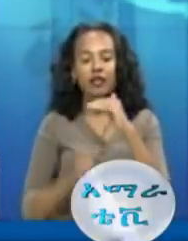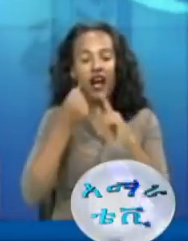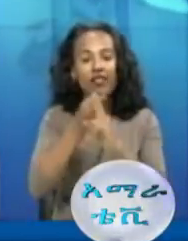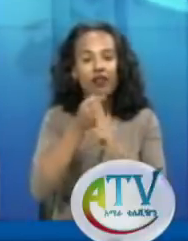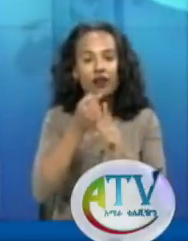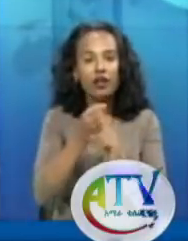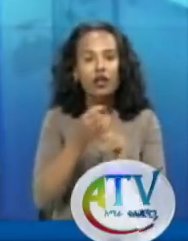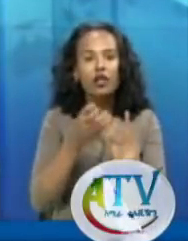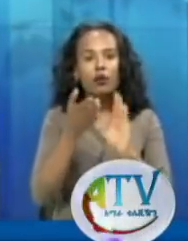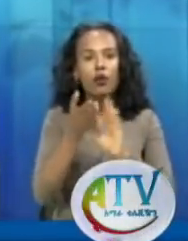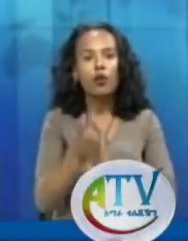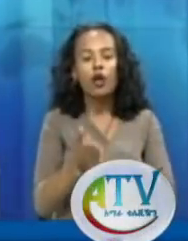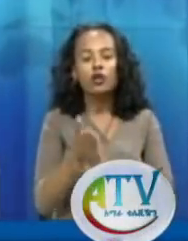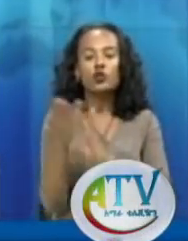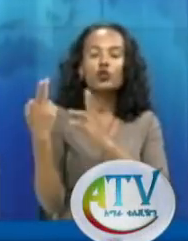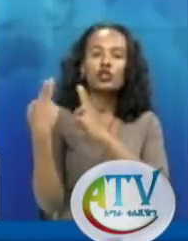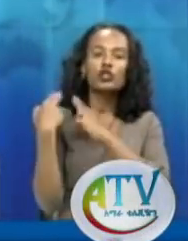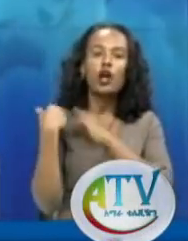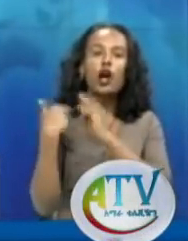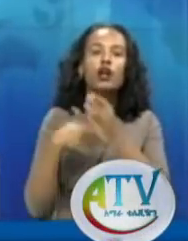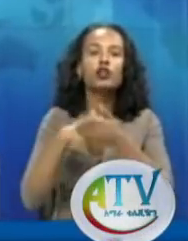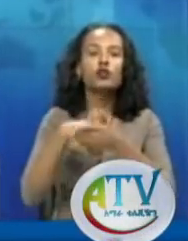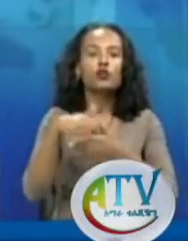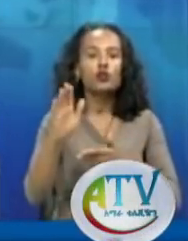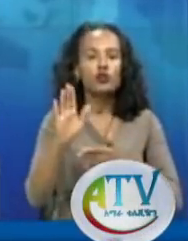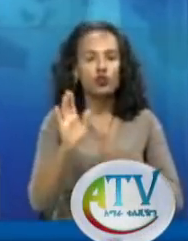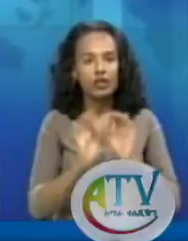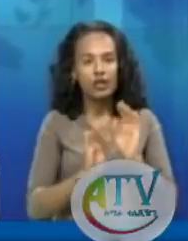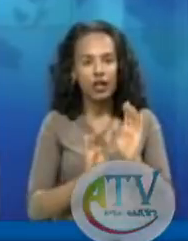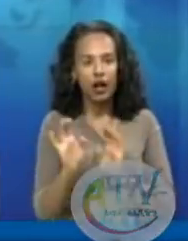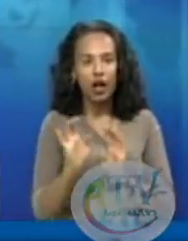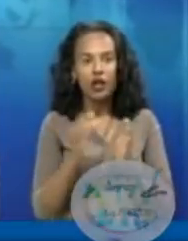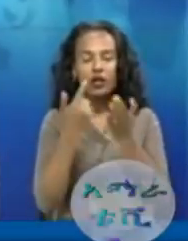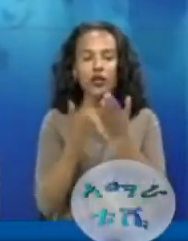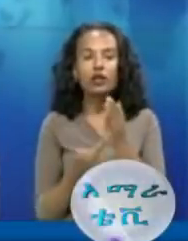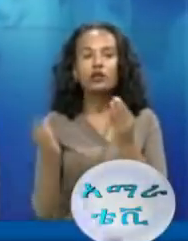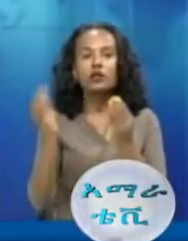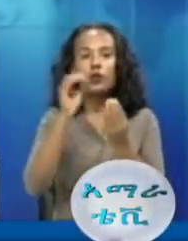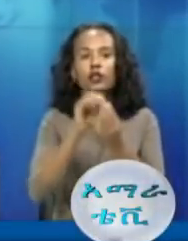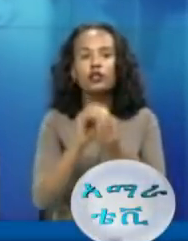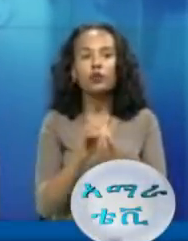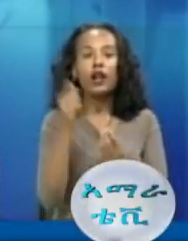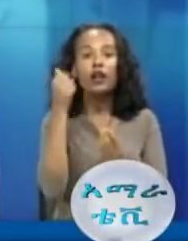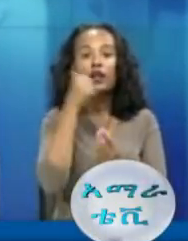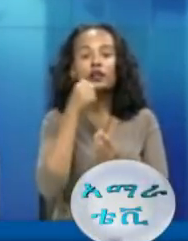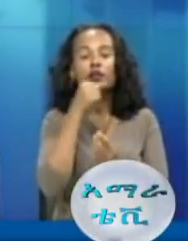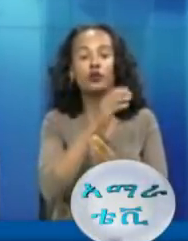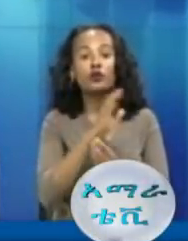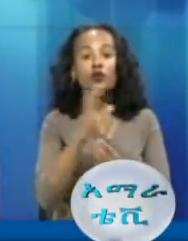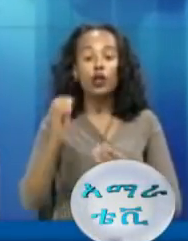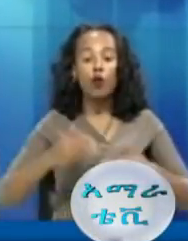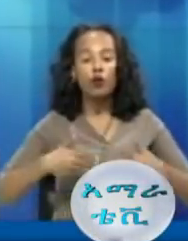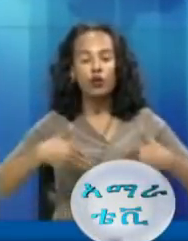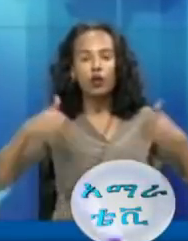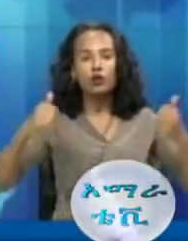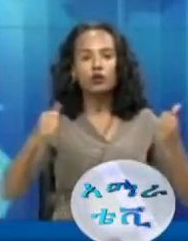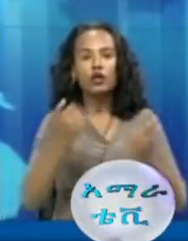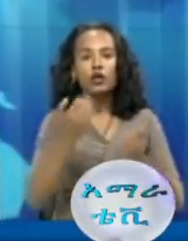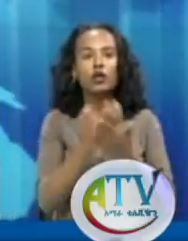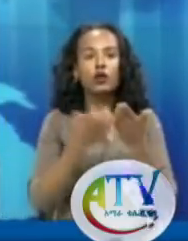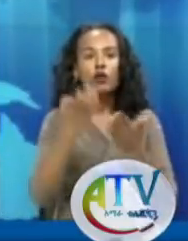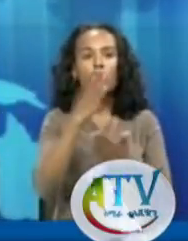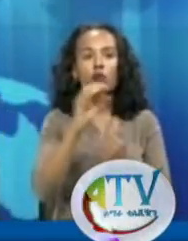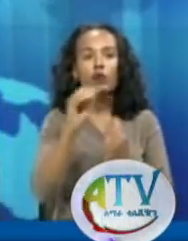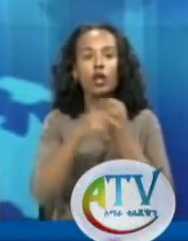የበኩላቸውን ድርሻ እንዲወጡ ይደረጋል። ከዚህ በተጨማሪ ሴቶችና ወጣቶች የኢኮኖሚና